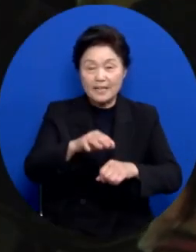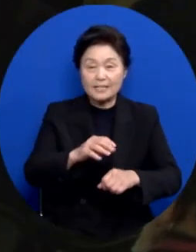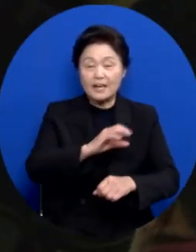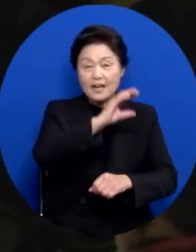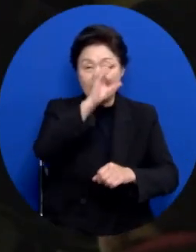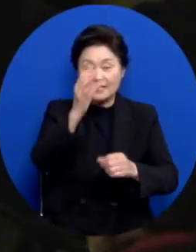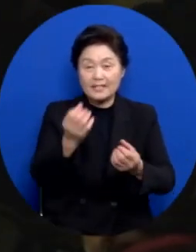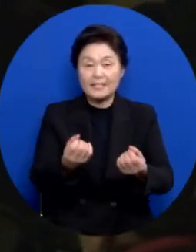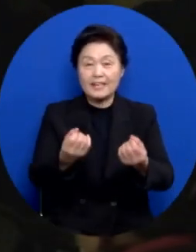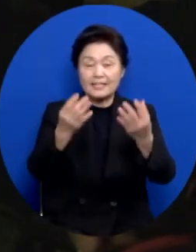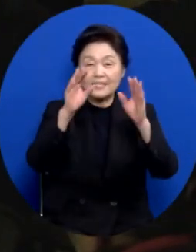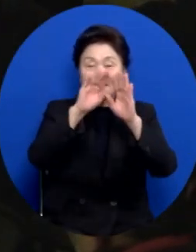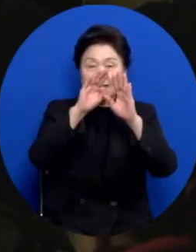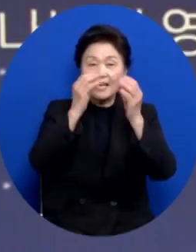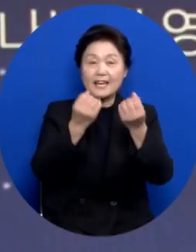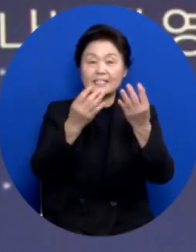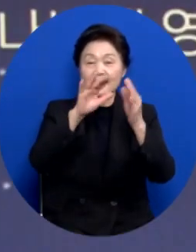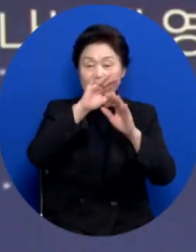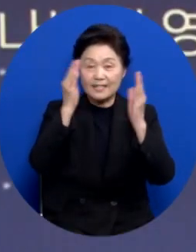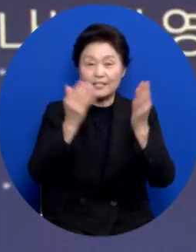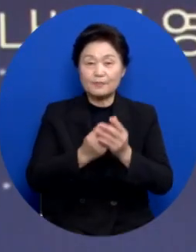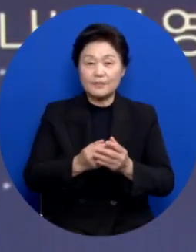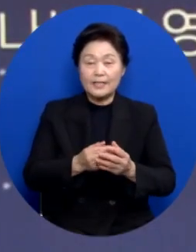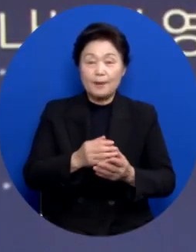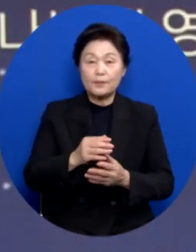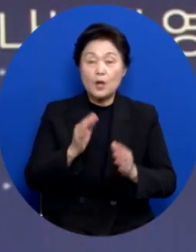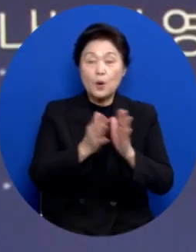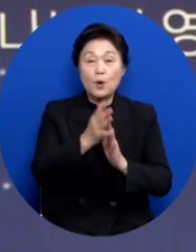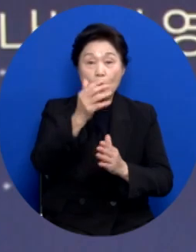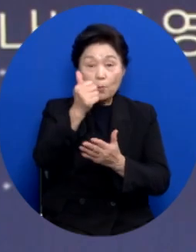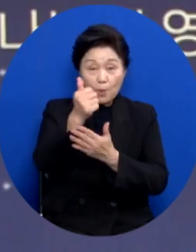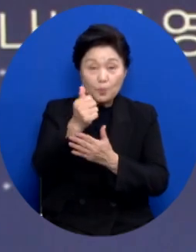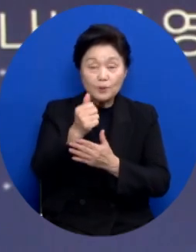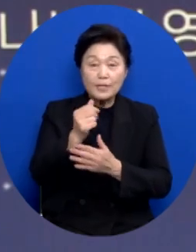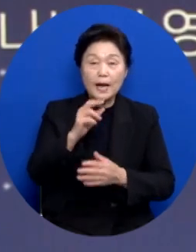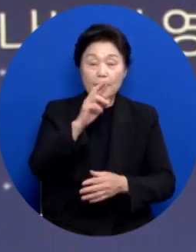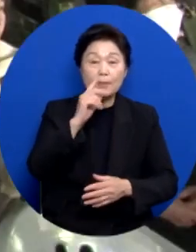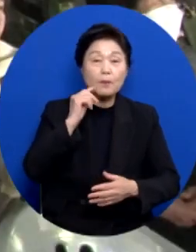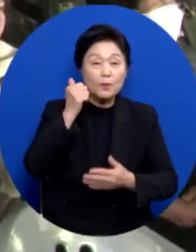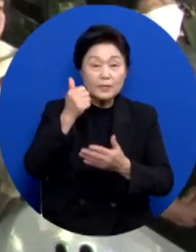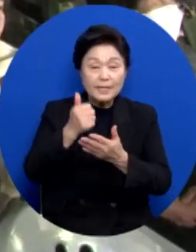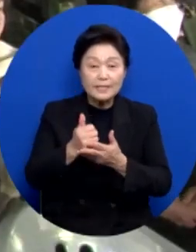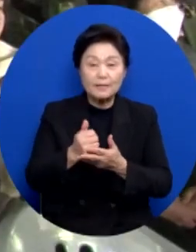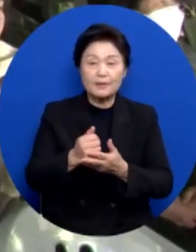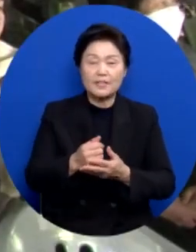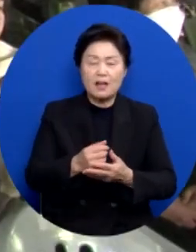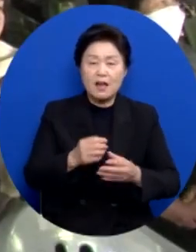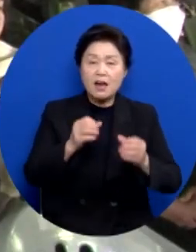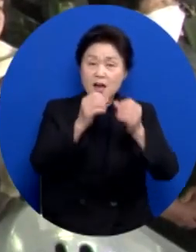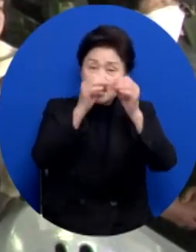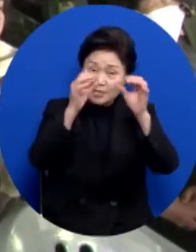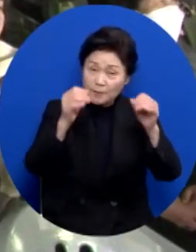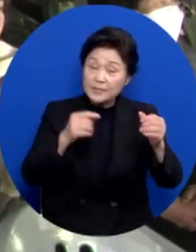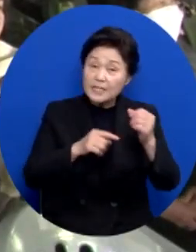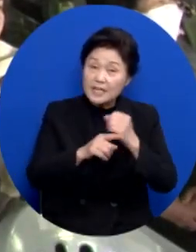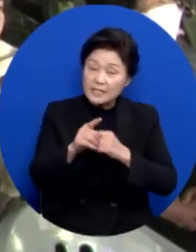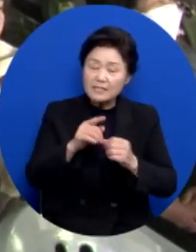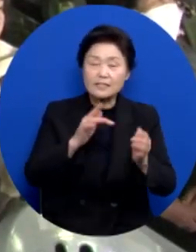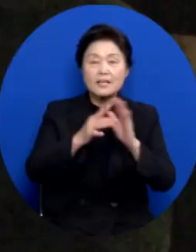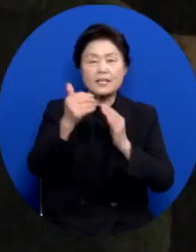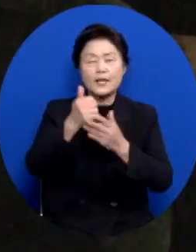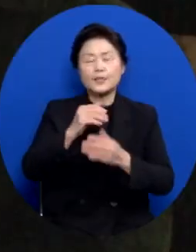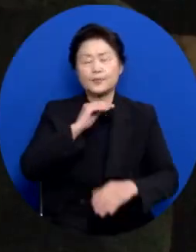열었습니다 말씀을 전한 포항 성시화운동본부 본부장 박성근 목사는 점등의 의미는 예수님을